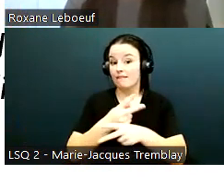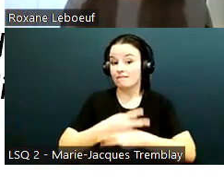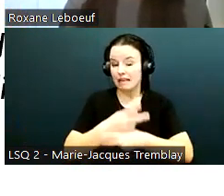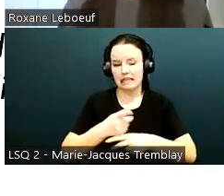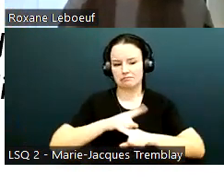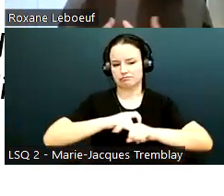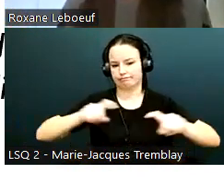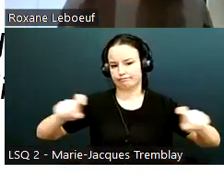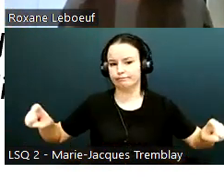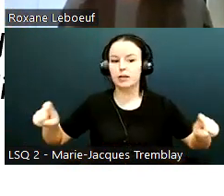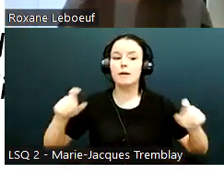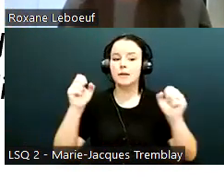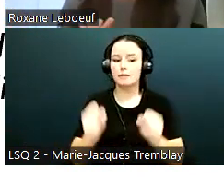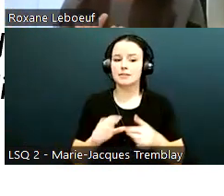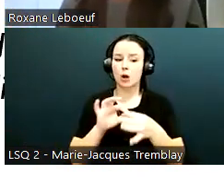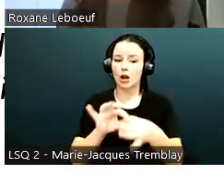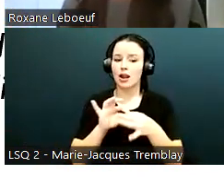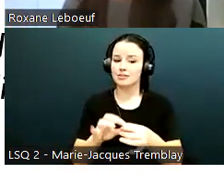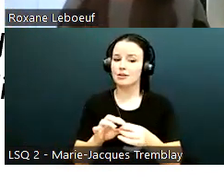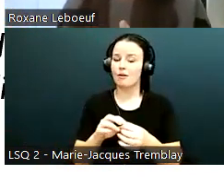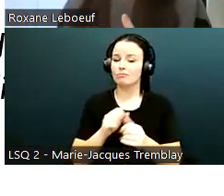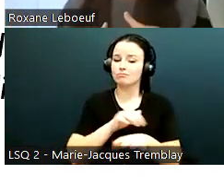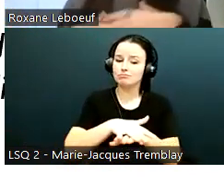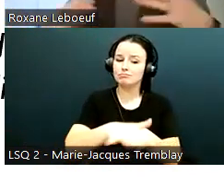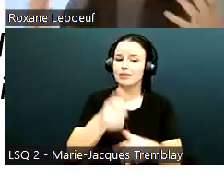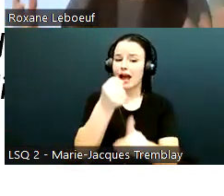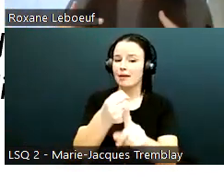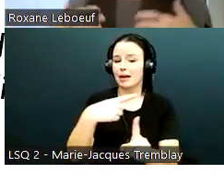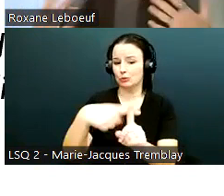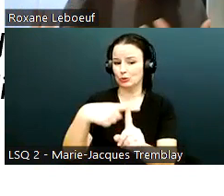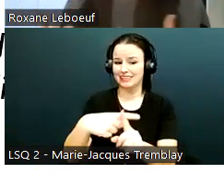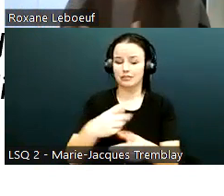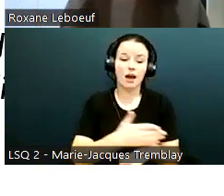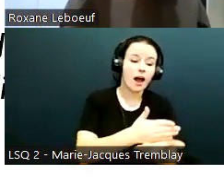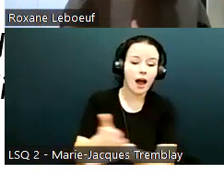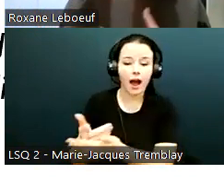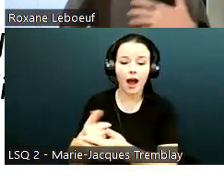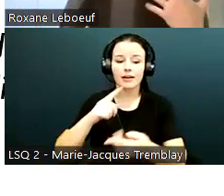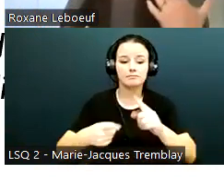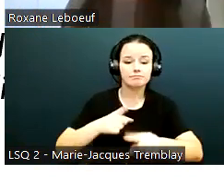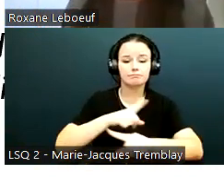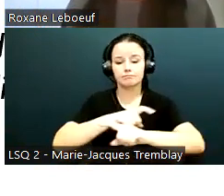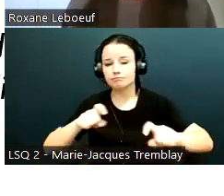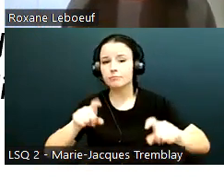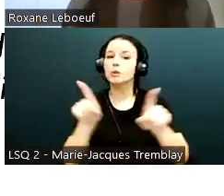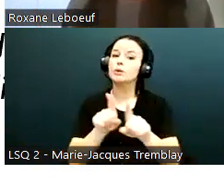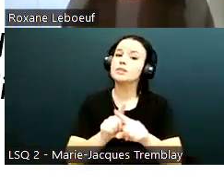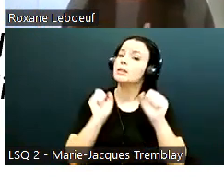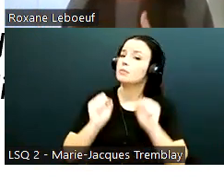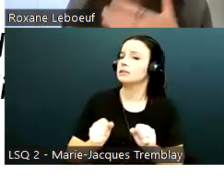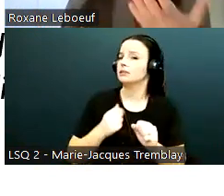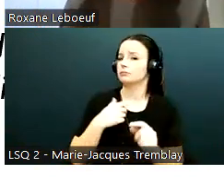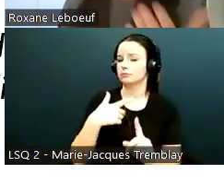dans le programme comme étant toute relation qui va avoir un effet positif sur les individus, donc de l'entraide, l'amitié, etc. Et ça peut avoir plusieurs